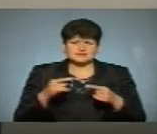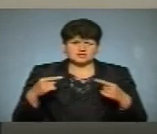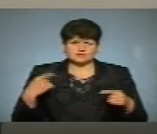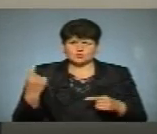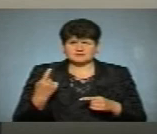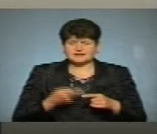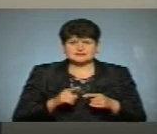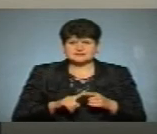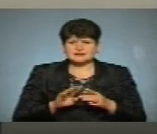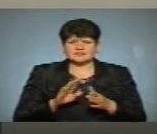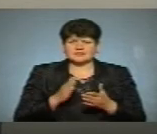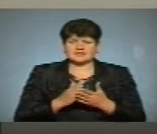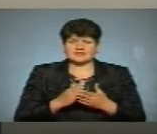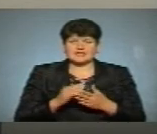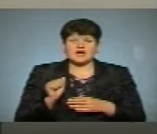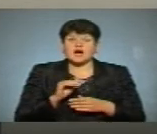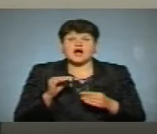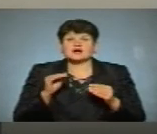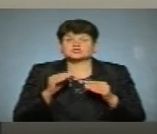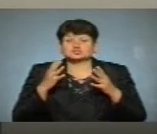це не є аж страшна.